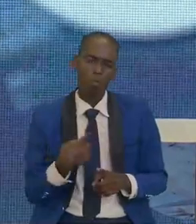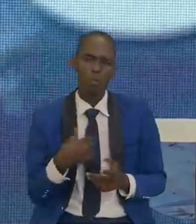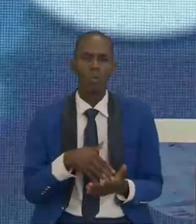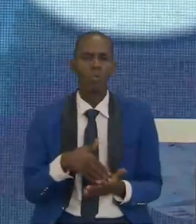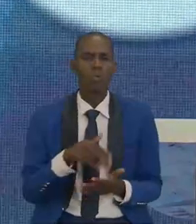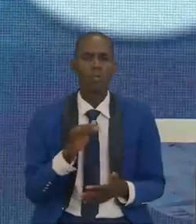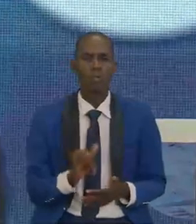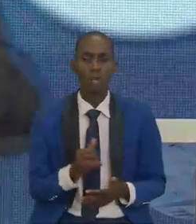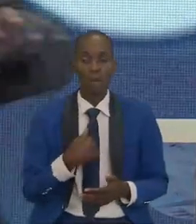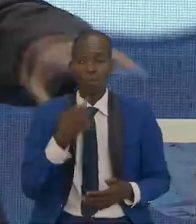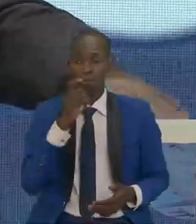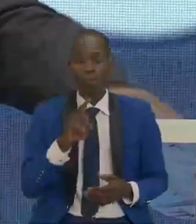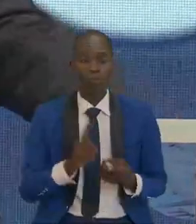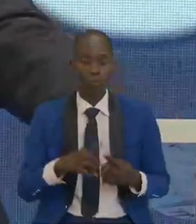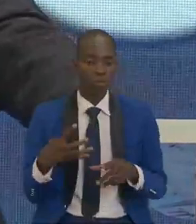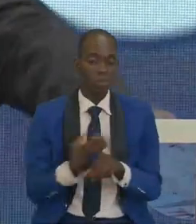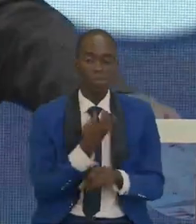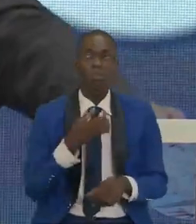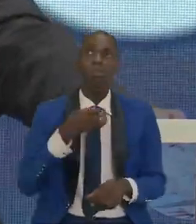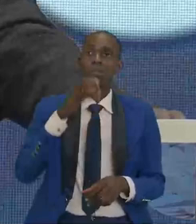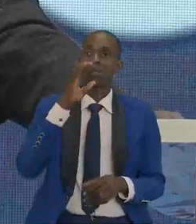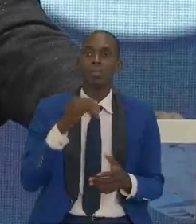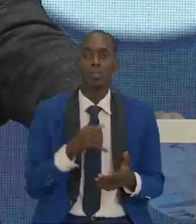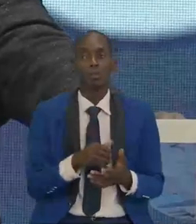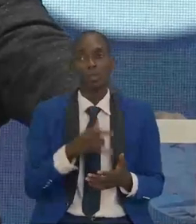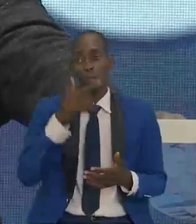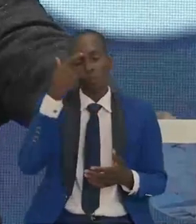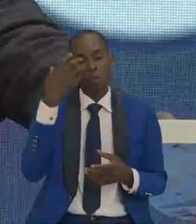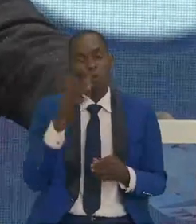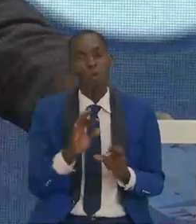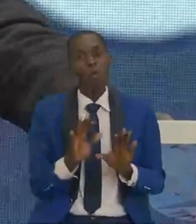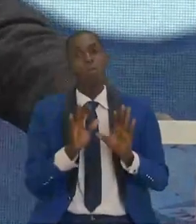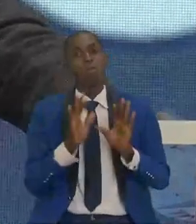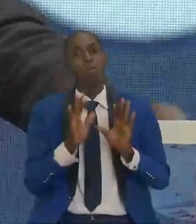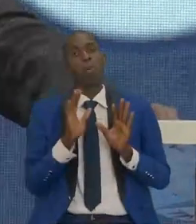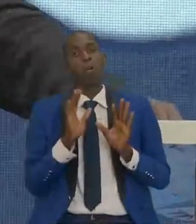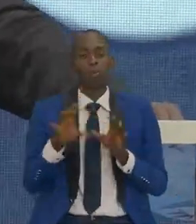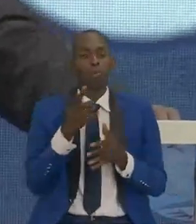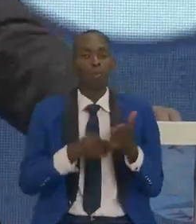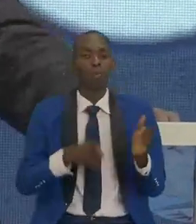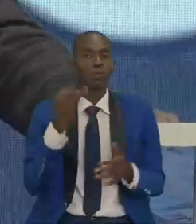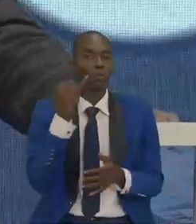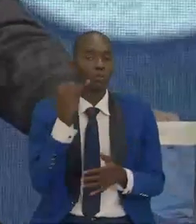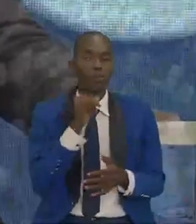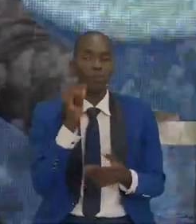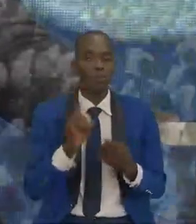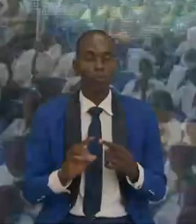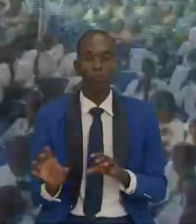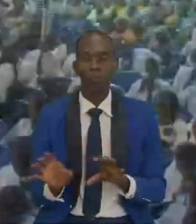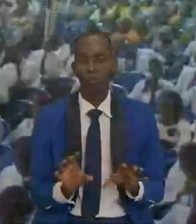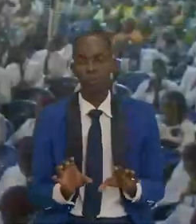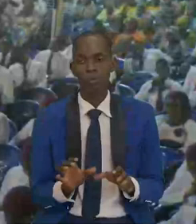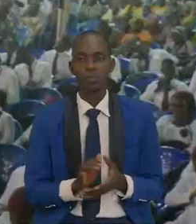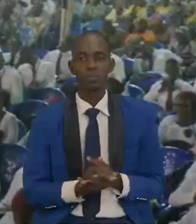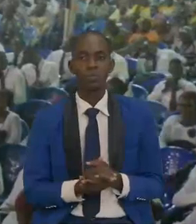Et que ça va me faire du mal. Et que, je dis que bois la chose. À cause de la peur,